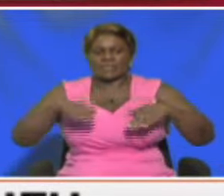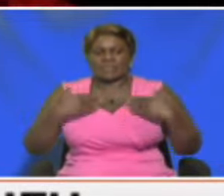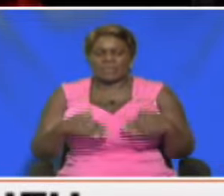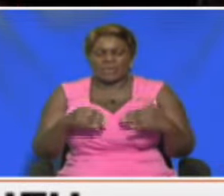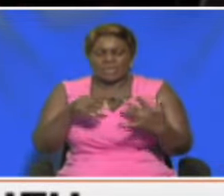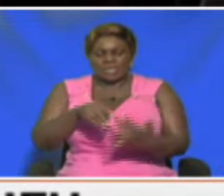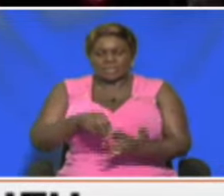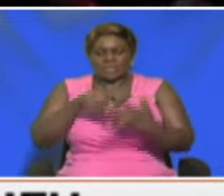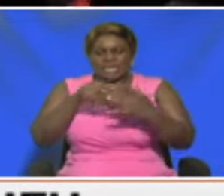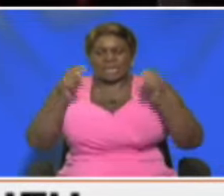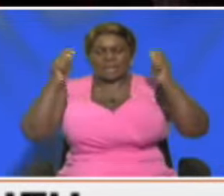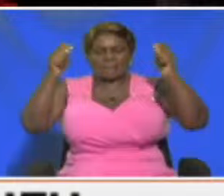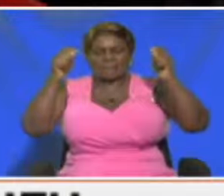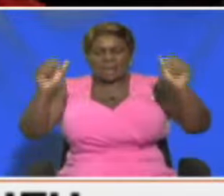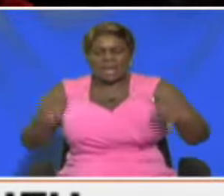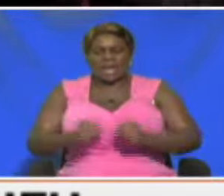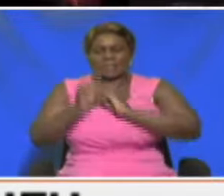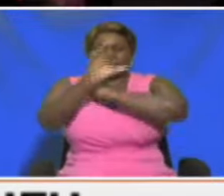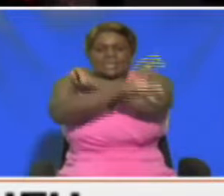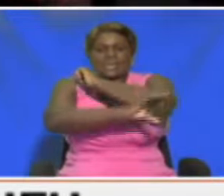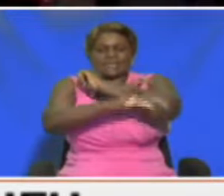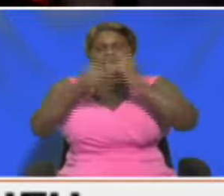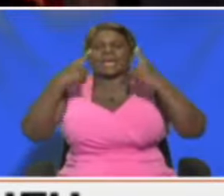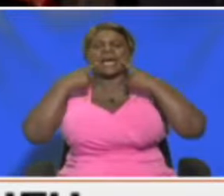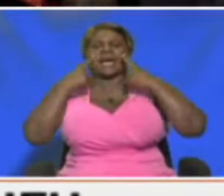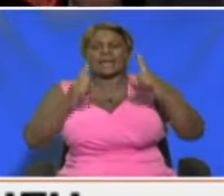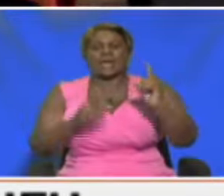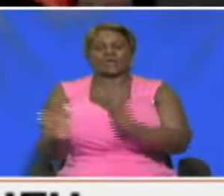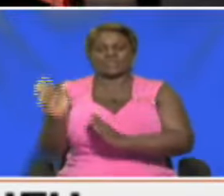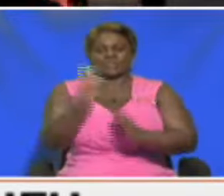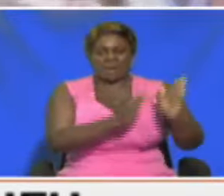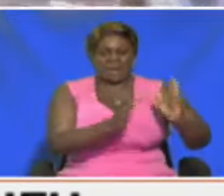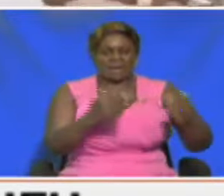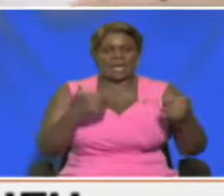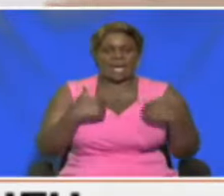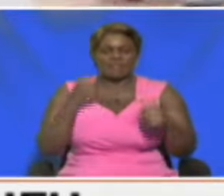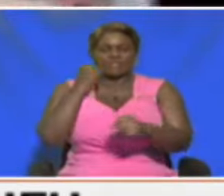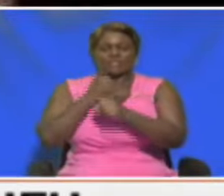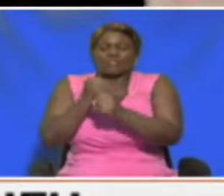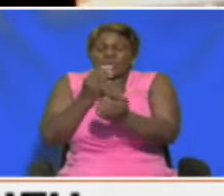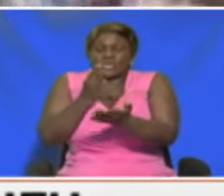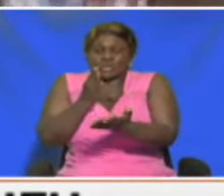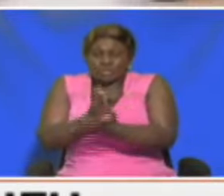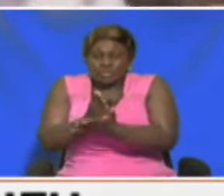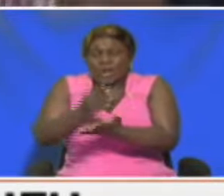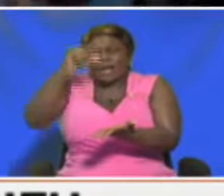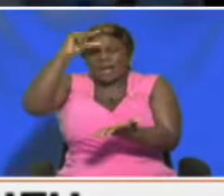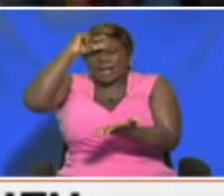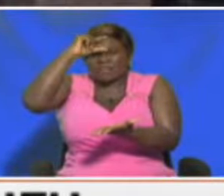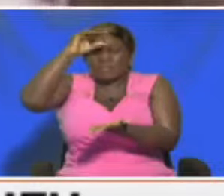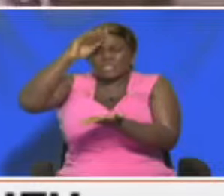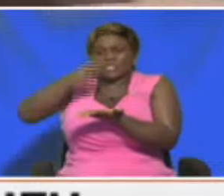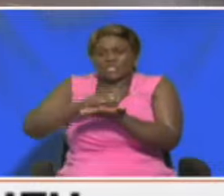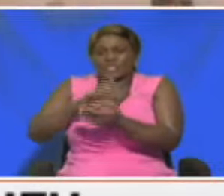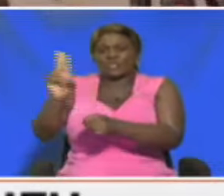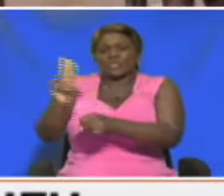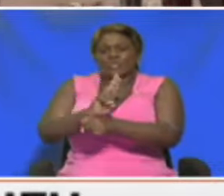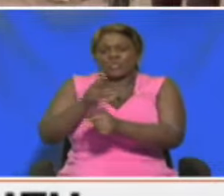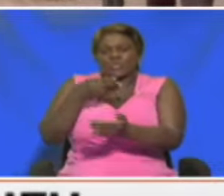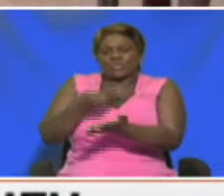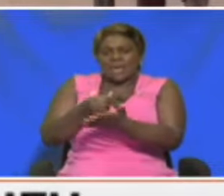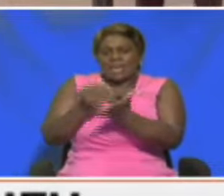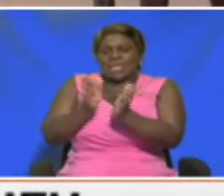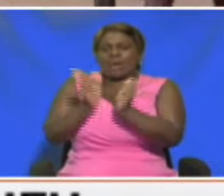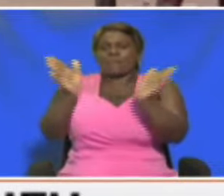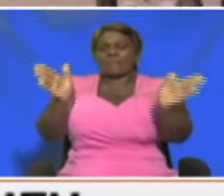haswa maandamano ambayo yameshuhudiwa nchini, ametangaza mikakati itakayowekwa kuhakikisha kuwa serikali inapunguza matumizi ya fedha za